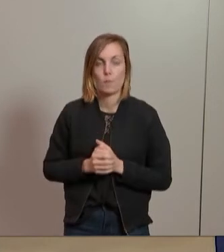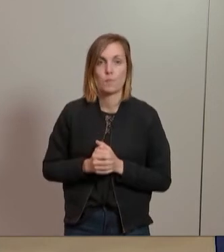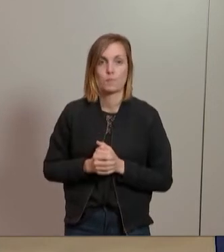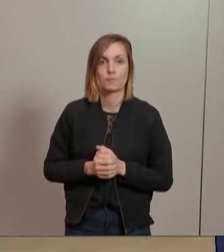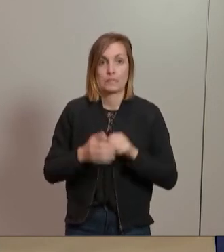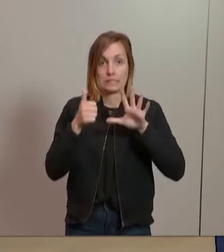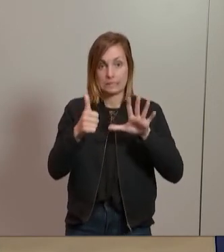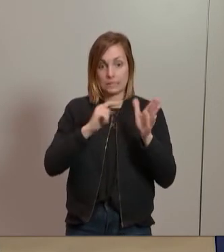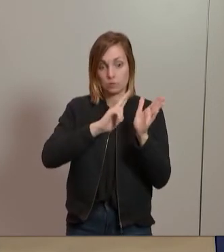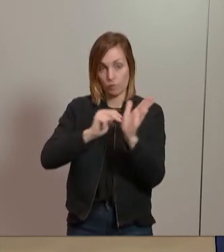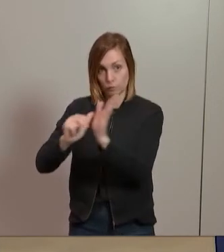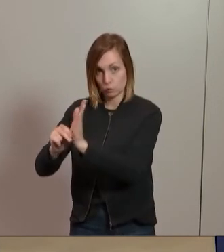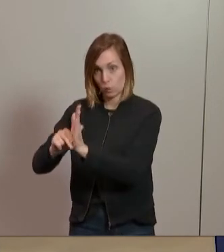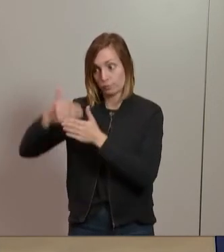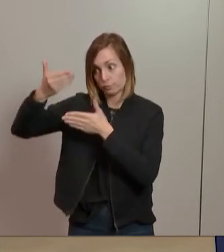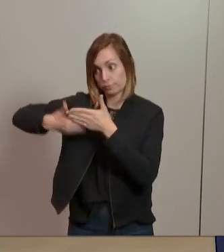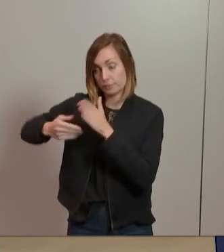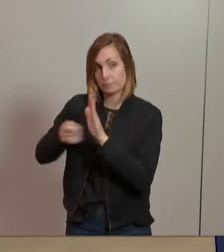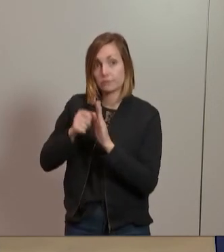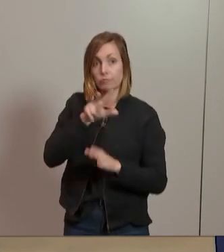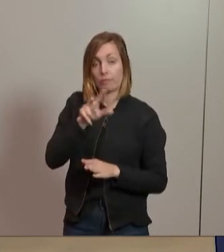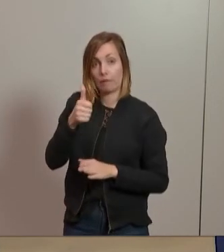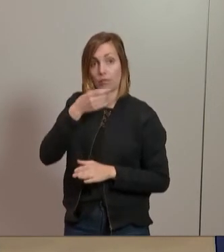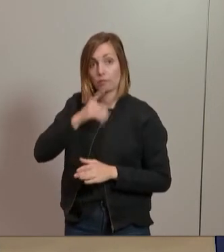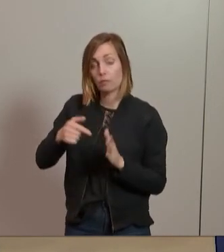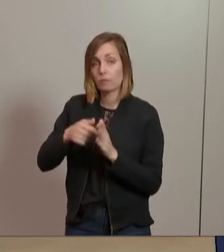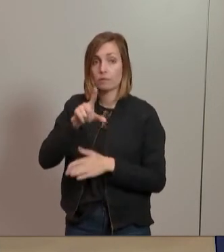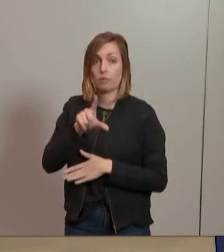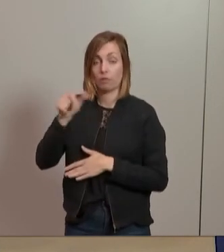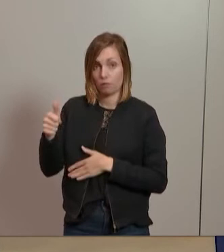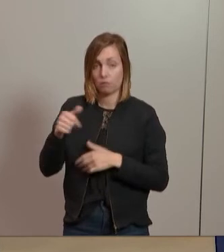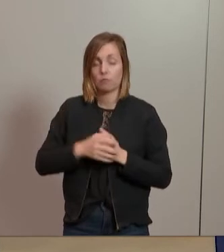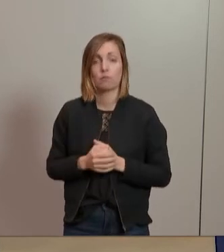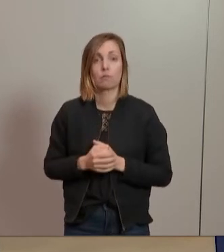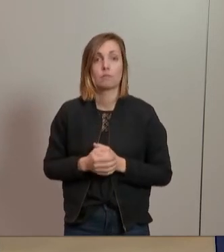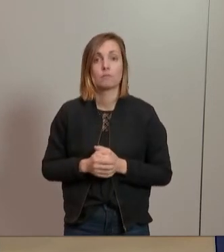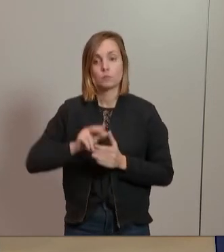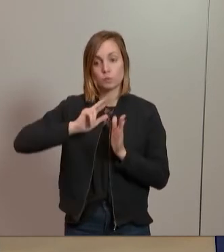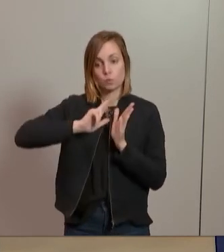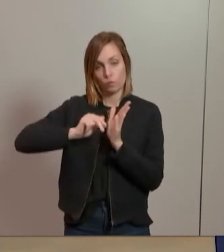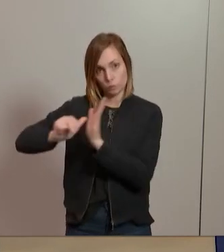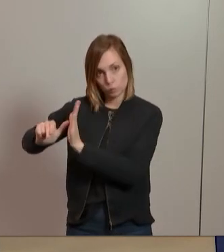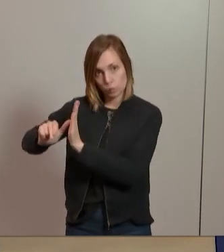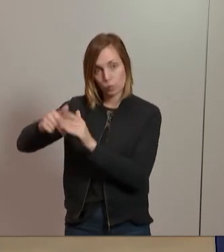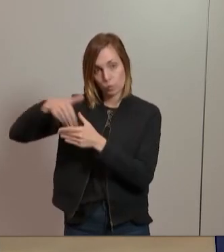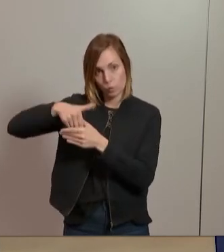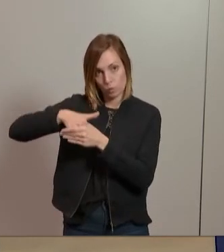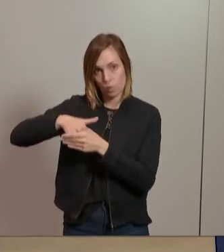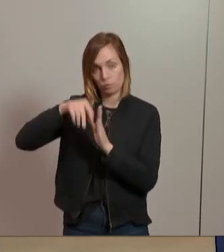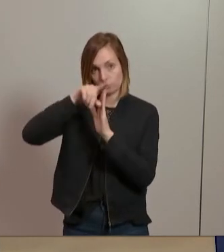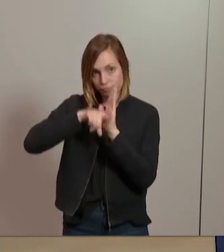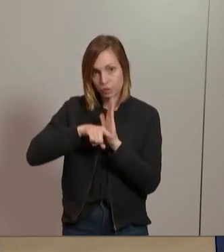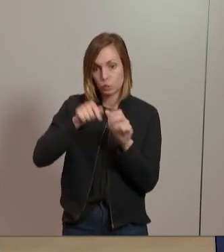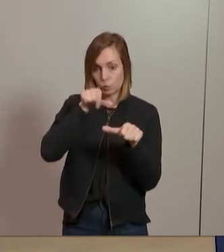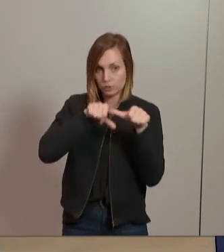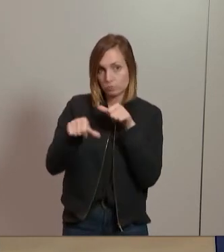Ces 6 conventions sont arrivées à terme le 31 décembre 2021. Ces conventions prennent en compte les